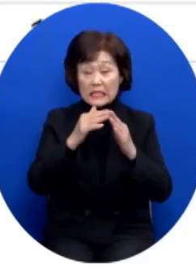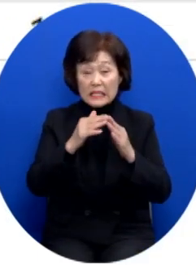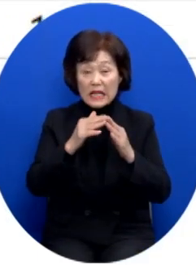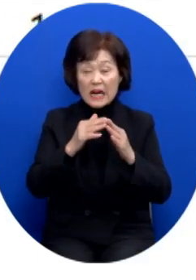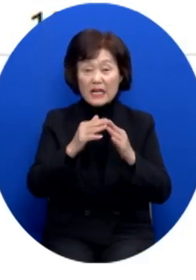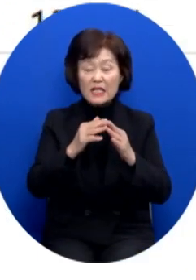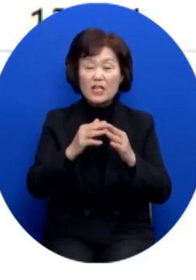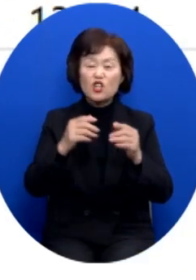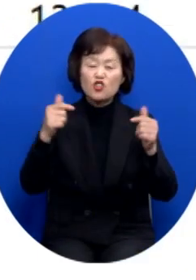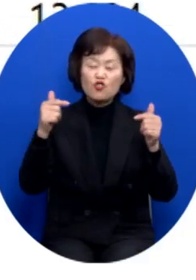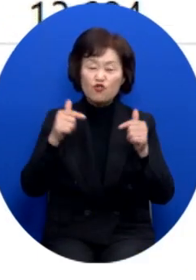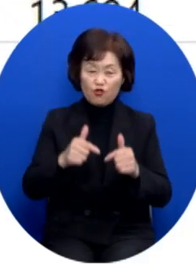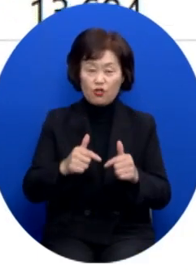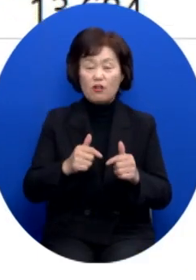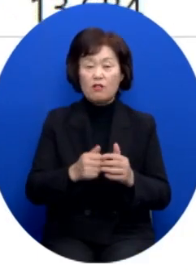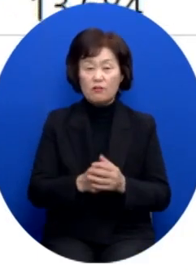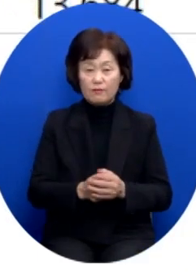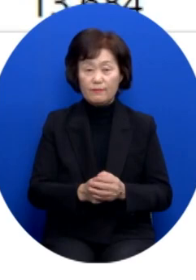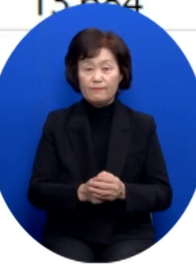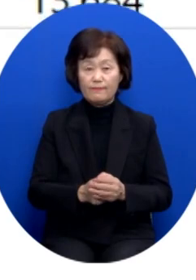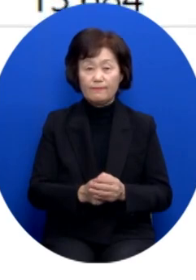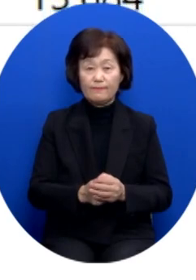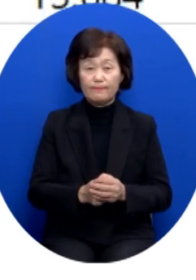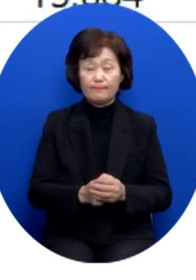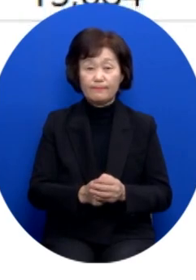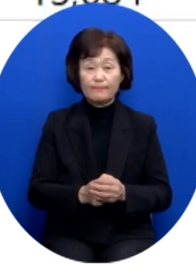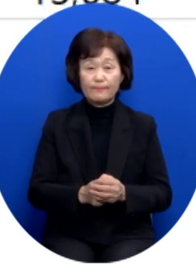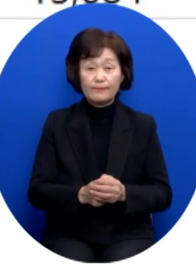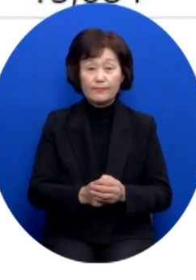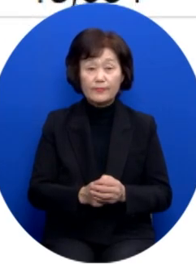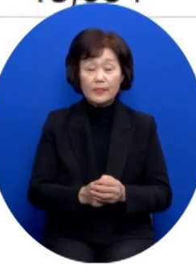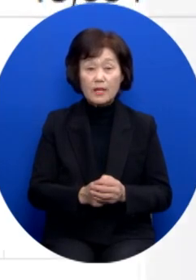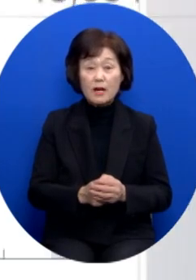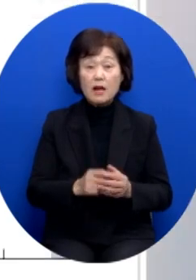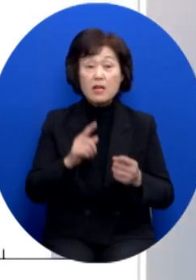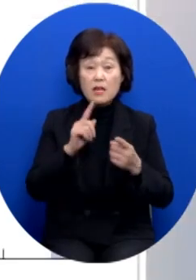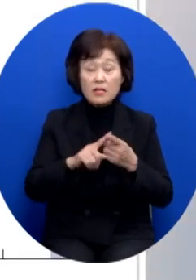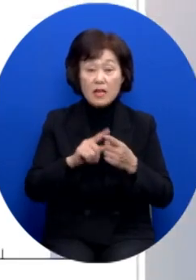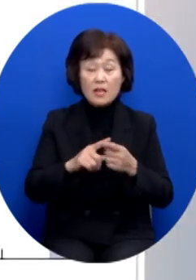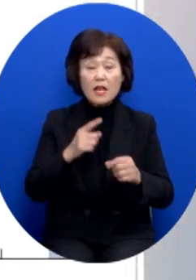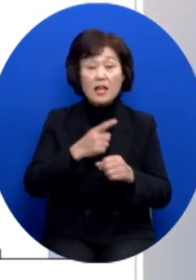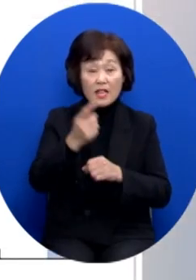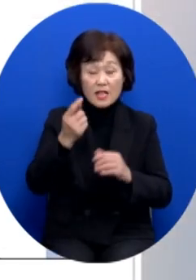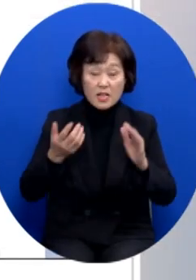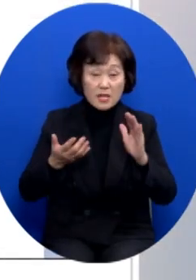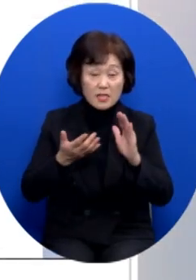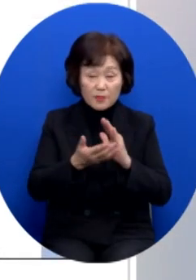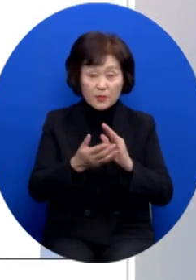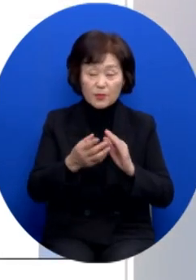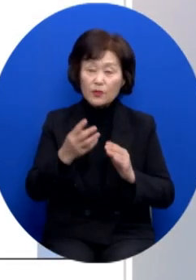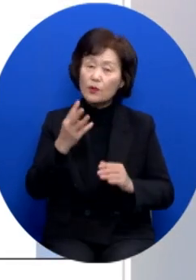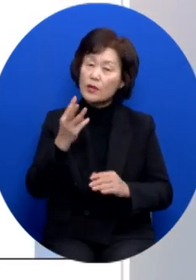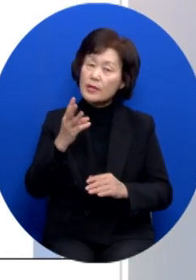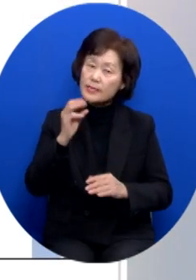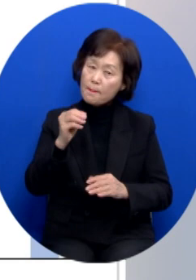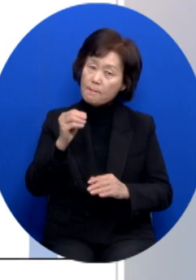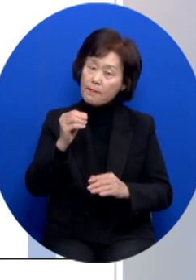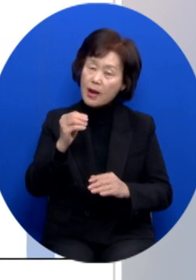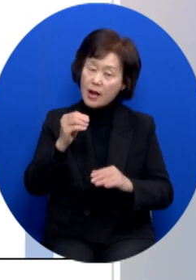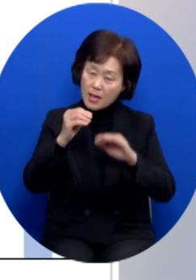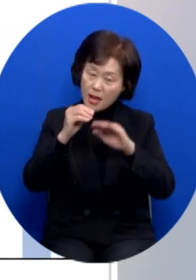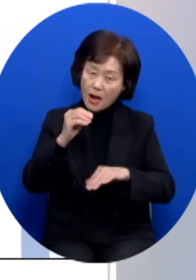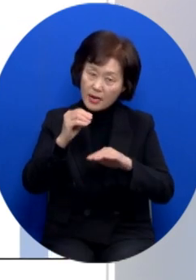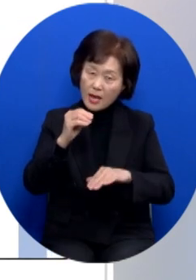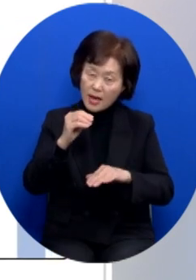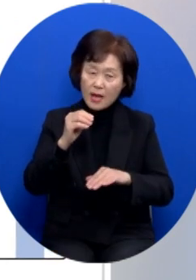물량도 13년 만에 최저를 기록한 것으로 나타났습니다. 이에 따라 내년 입주도 3만 건 밑으로 줄어들 것으로